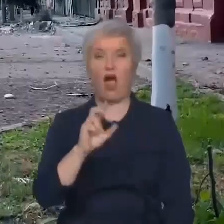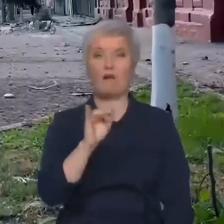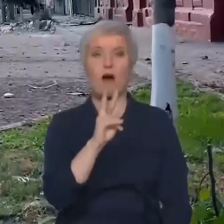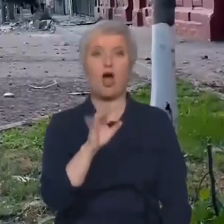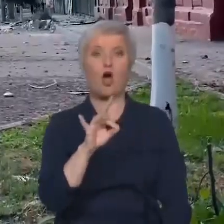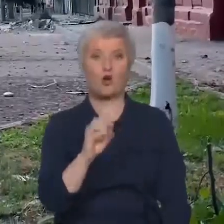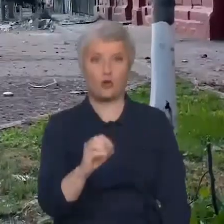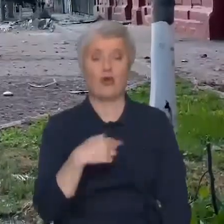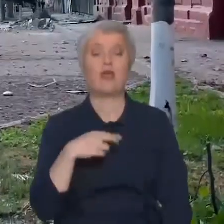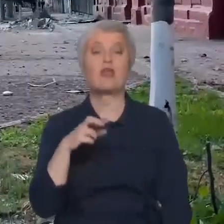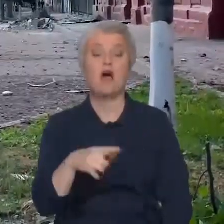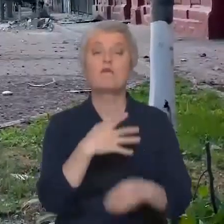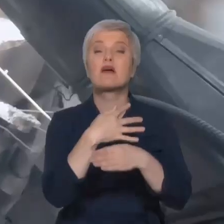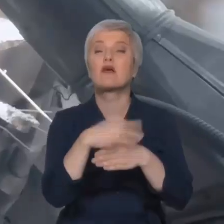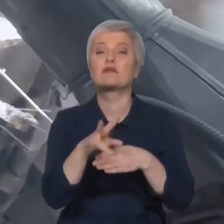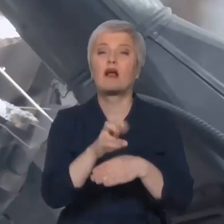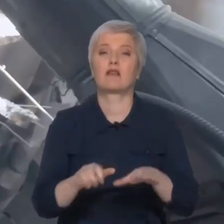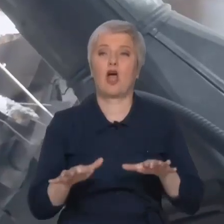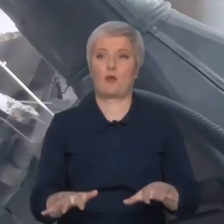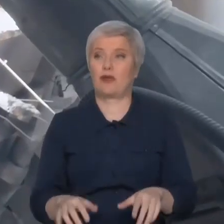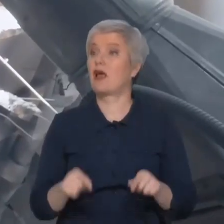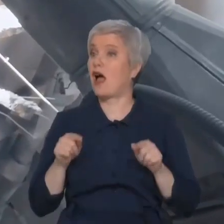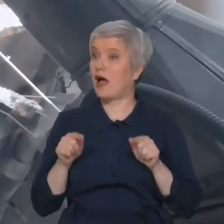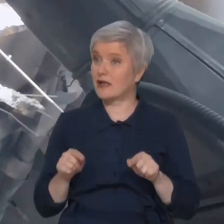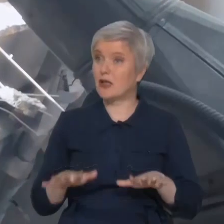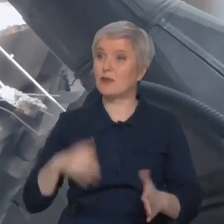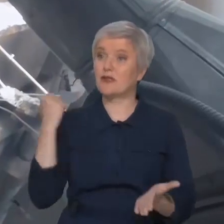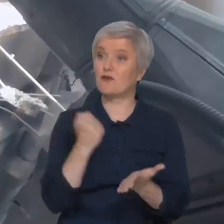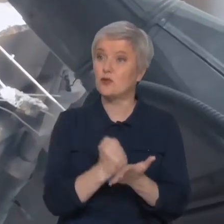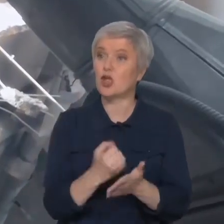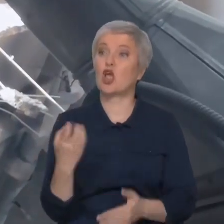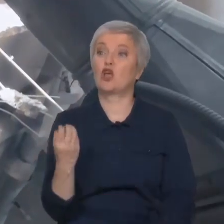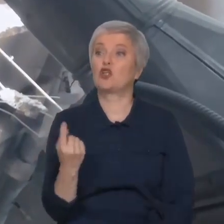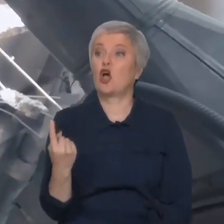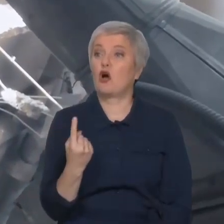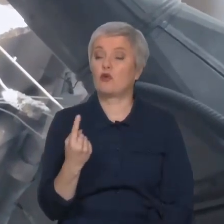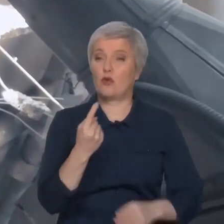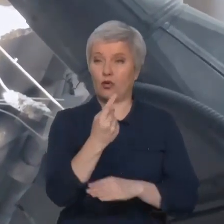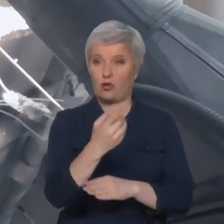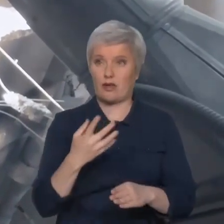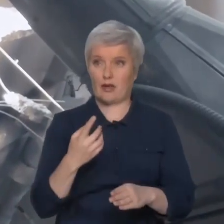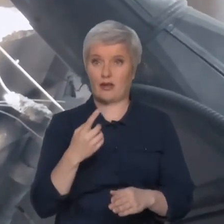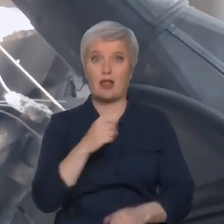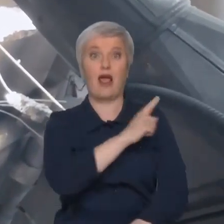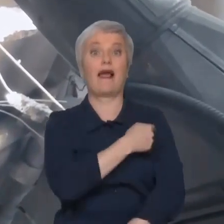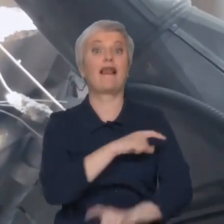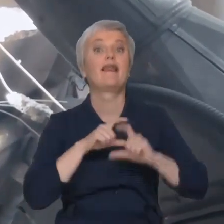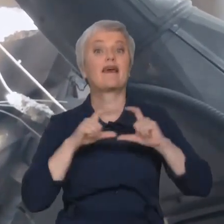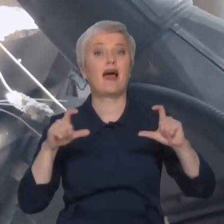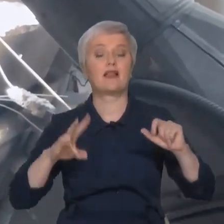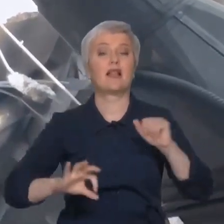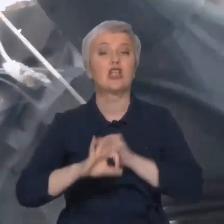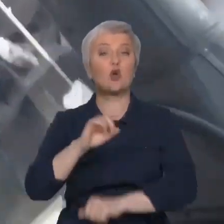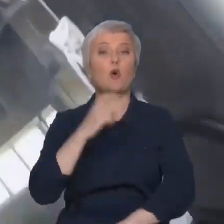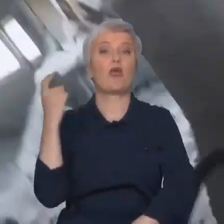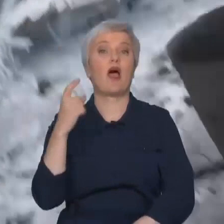Я б розстріляв би на місці. А це місце влучання ще однієї ракети. Вона поцілила у лікарню на сході Харкова,